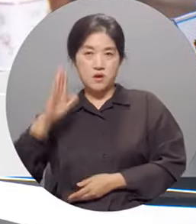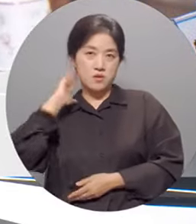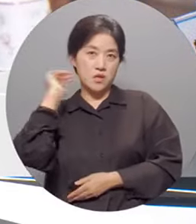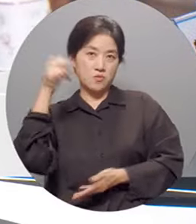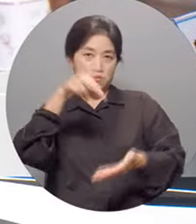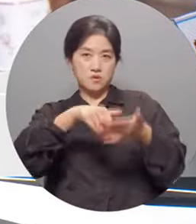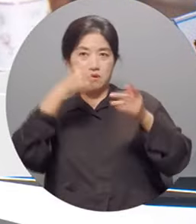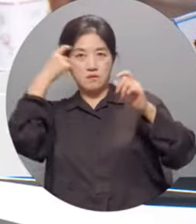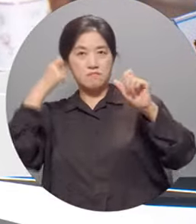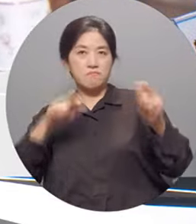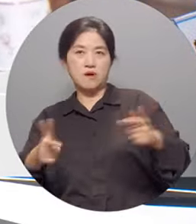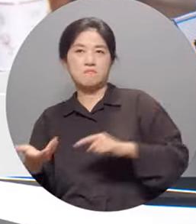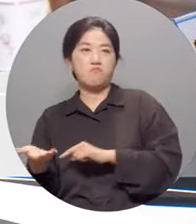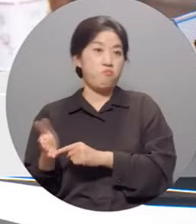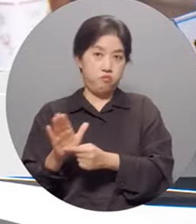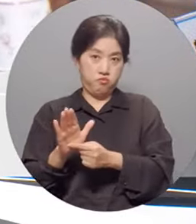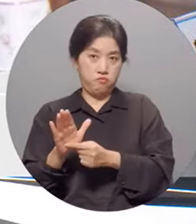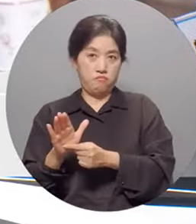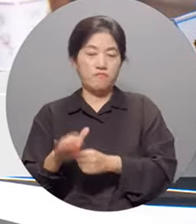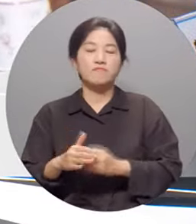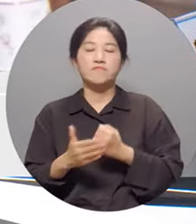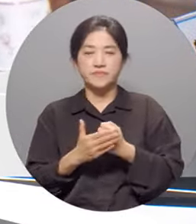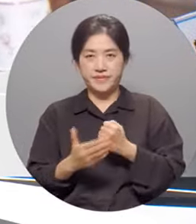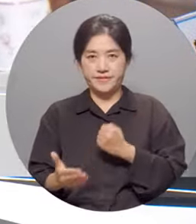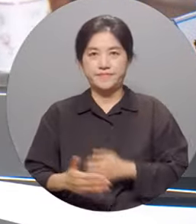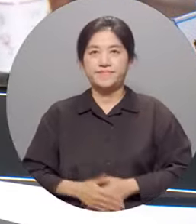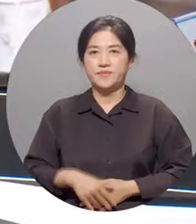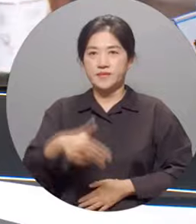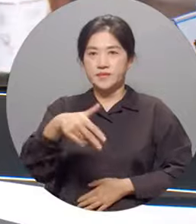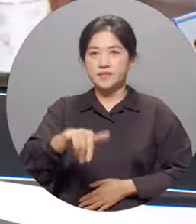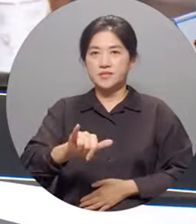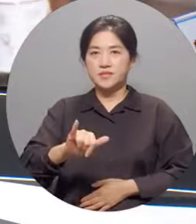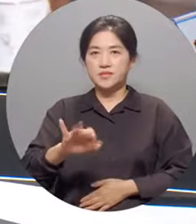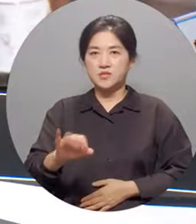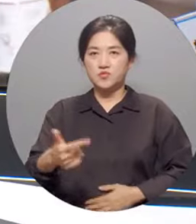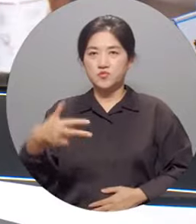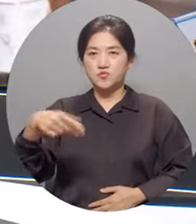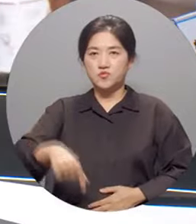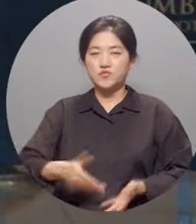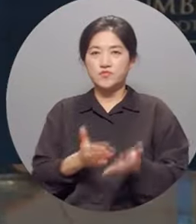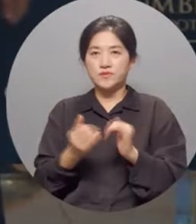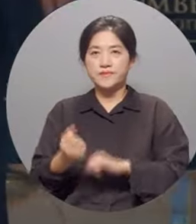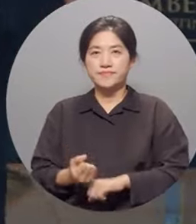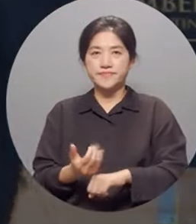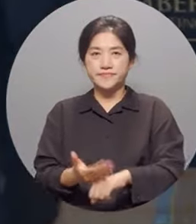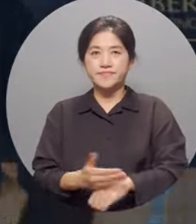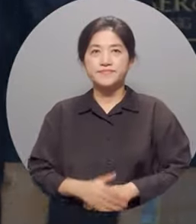대통령 입장에 반대하는 모습을 드러냈기 때문이죠. 지윤수 기자입니다.